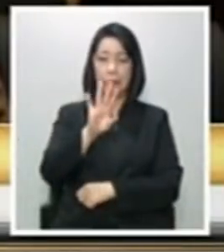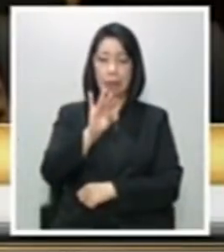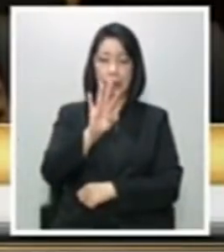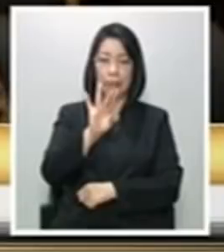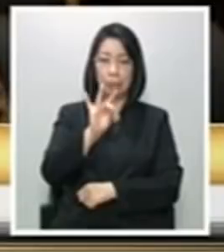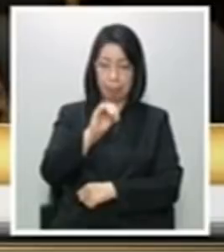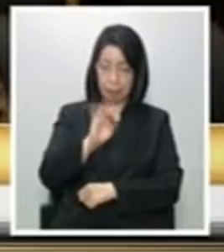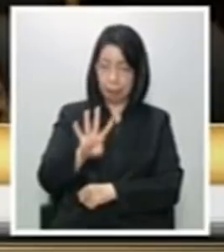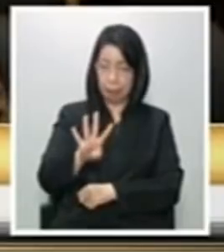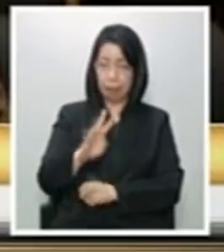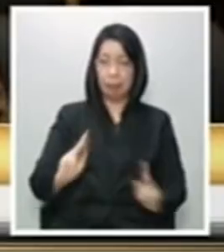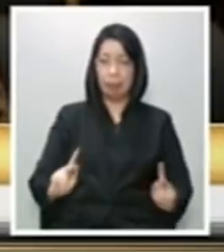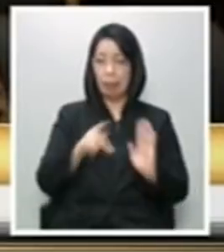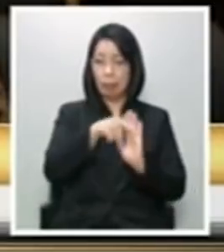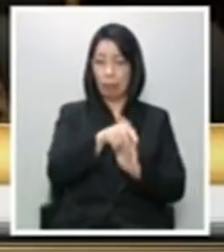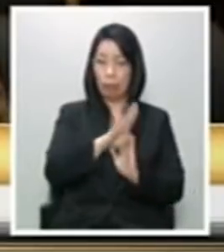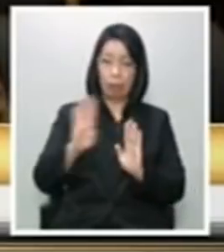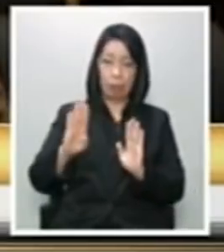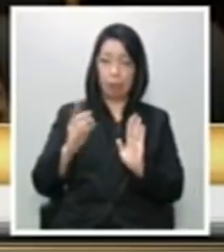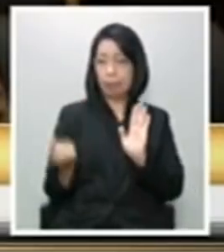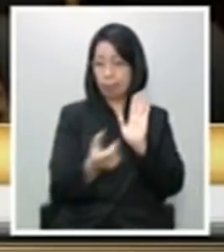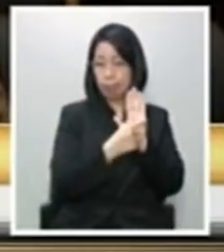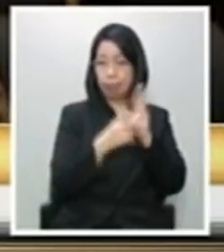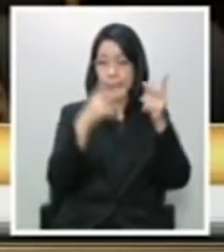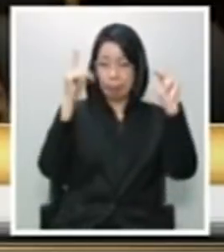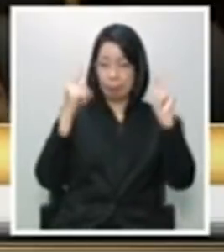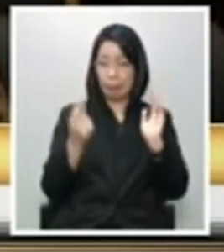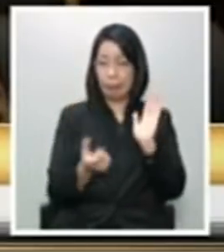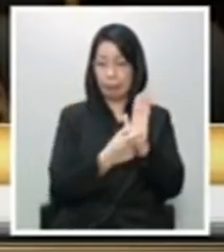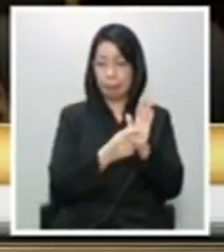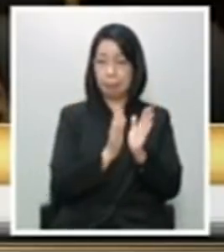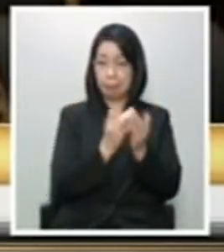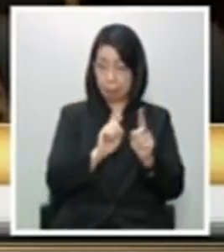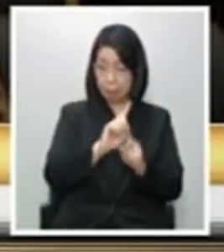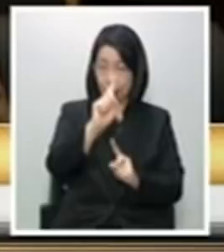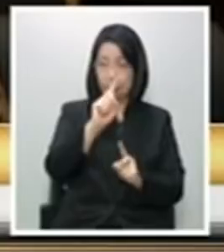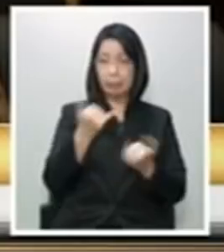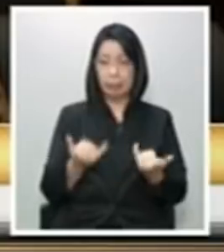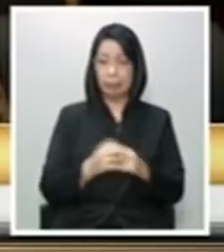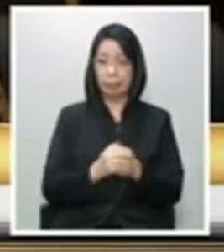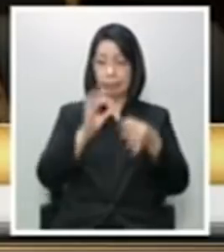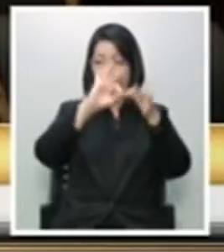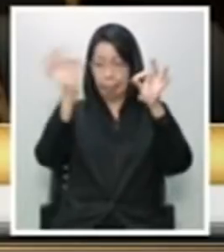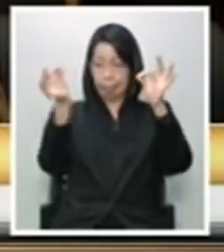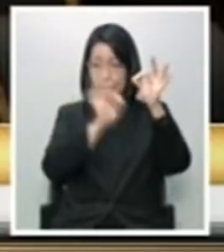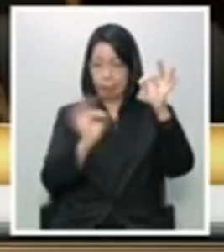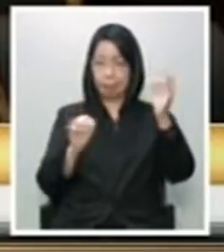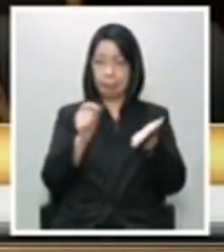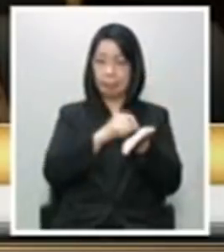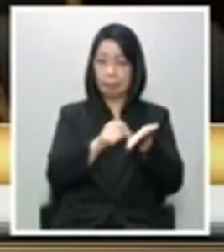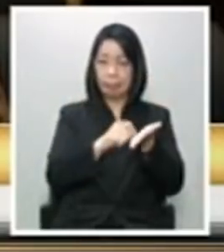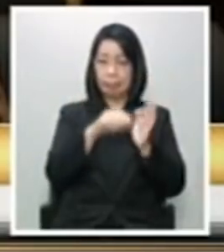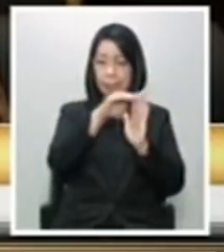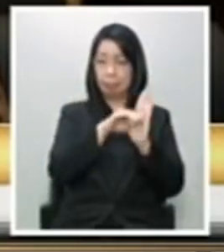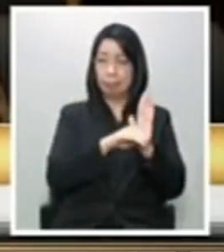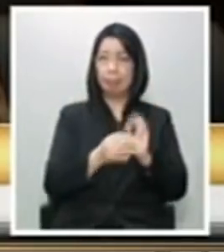2484พรบป่าไม้ฉบับแรกได้กำเนิดขึ้นและนิยามของป่าไม้ที่อยู่ในพรบฉบับนั้นเขียนไว้ว่าอย่างนี้ครับท่าน